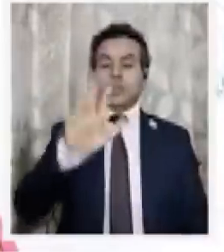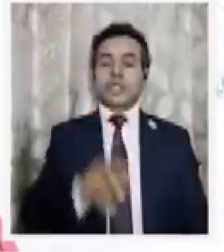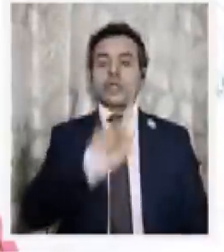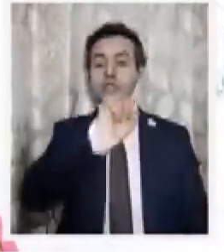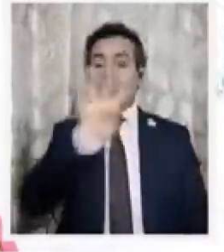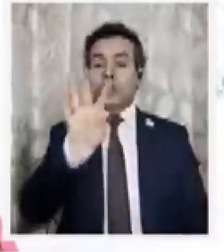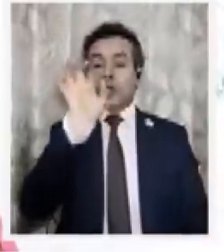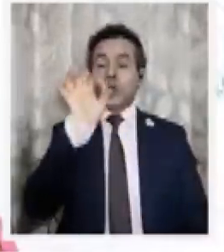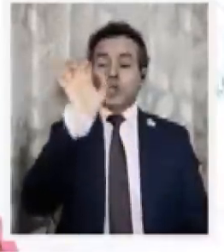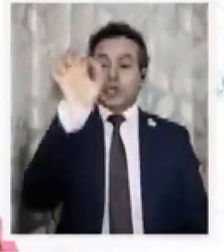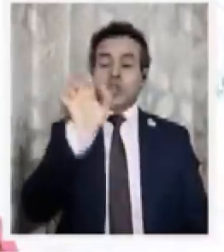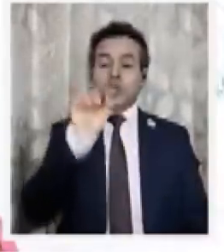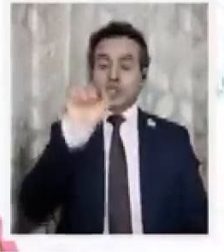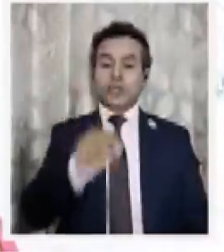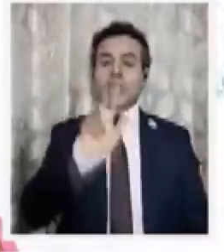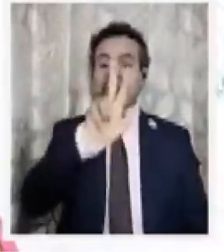14.80%,